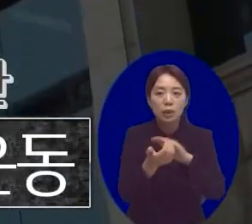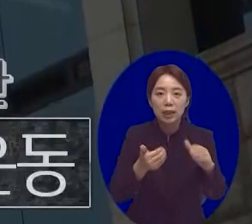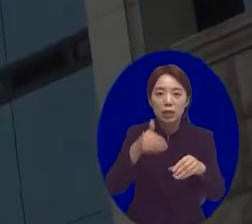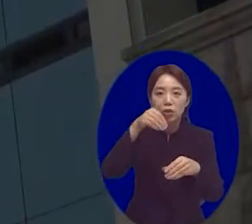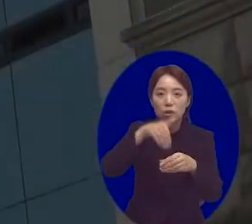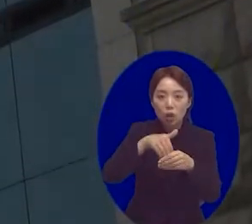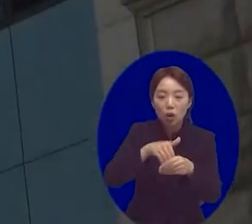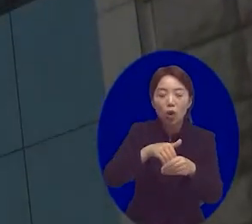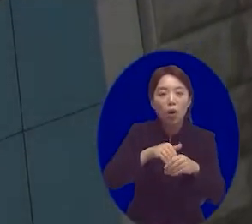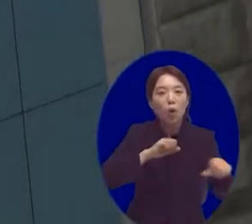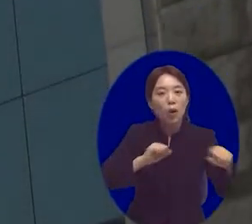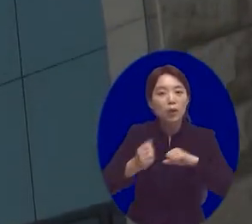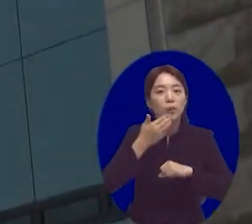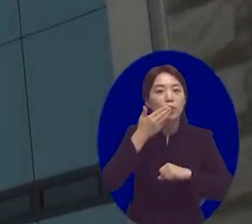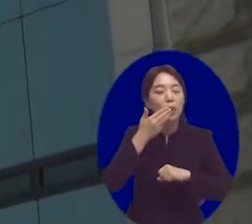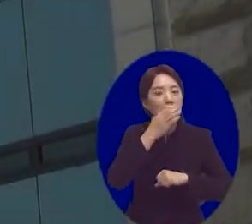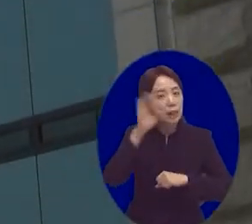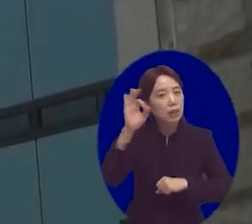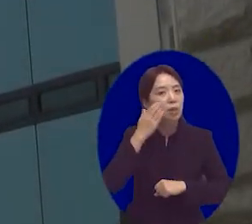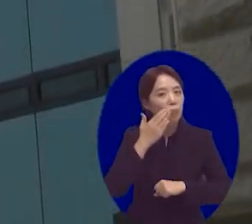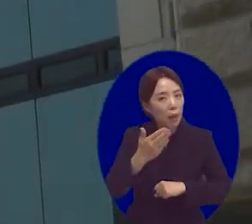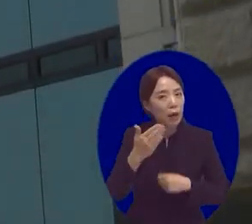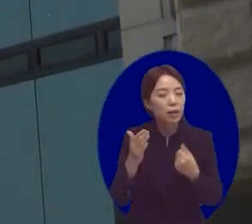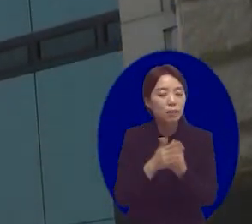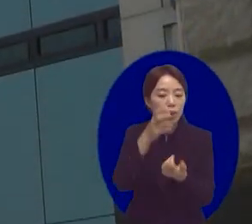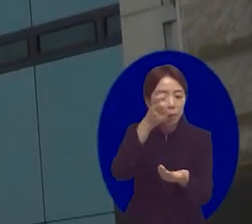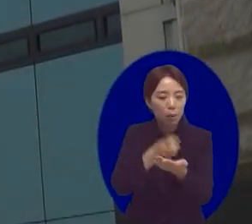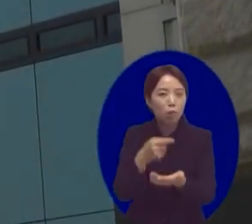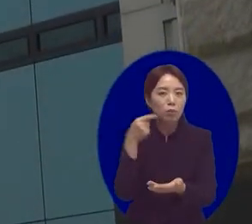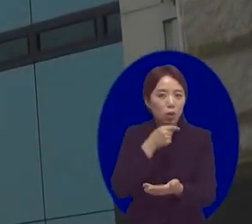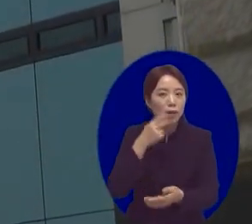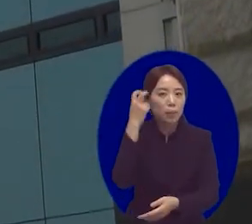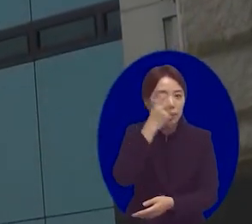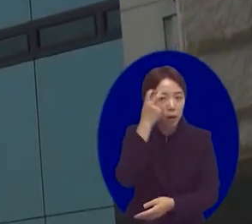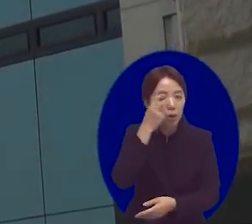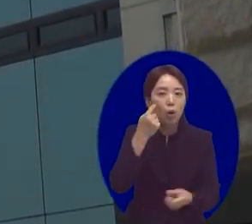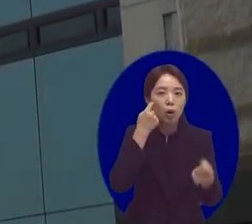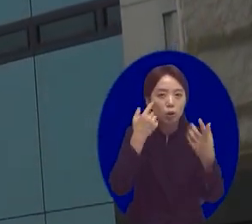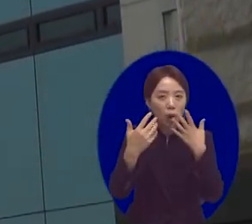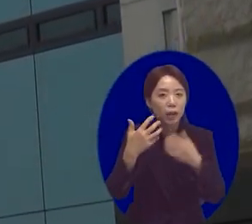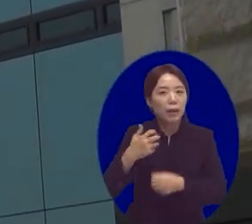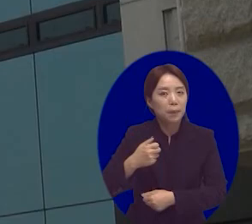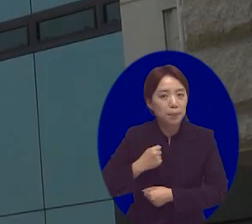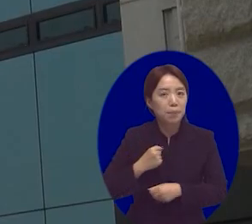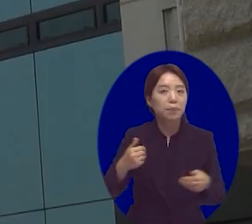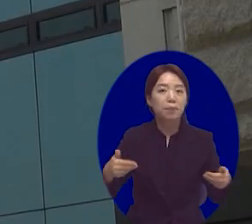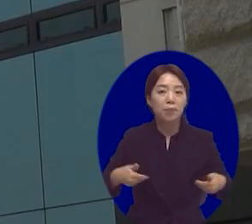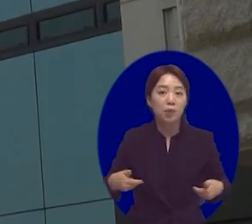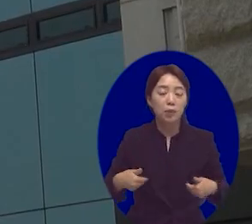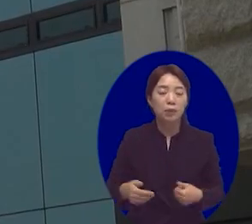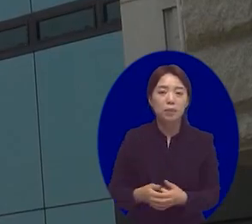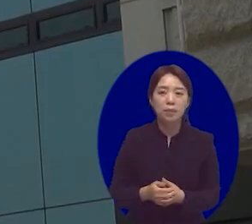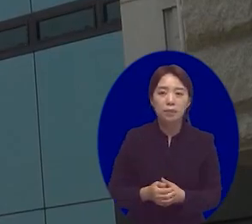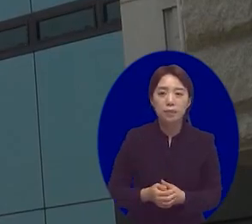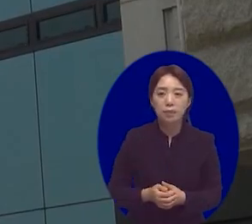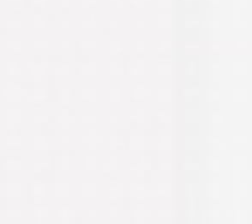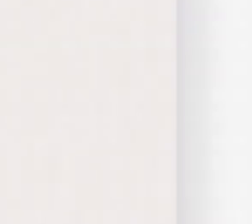수 있는 만큼 법 규정을 꼼꼼히 확인하고 정확하게 지키는 것이 필요하겠습니다.